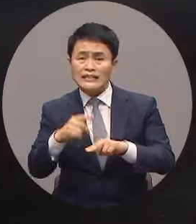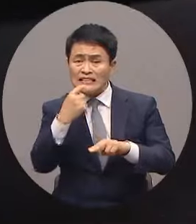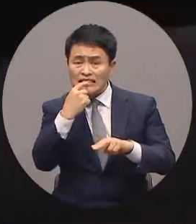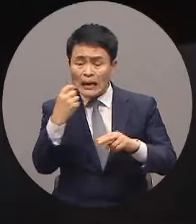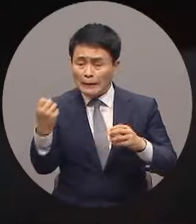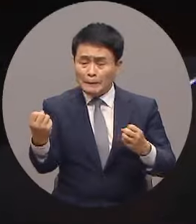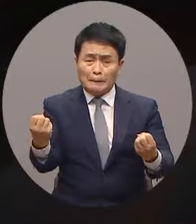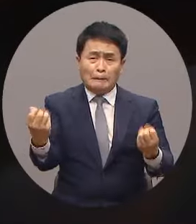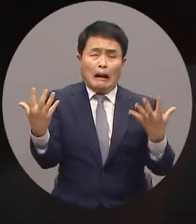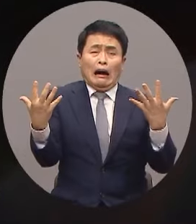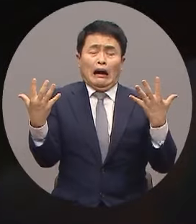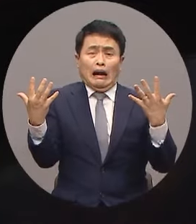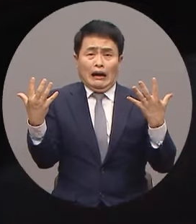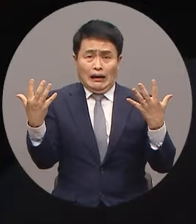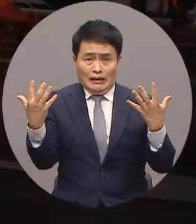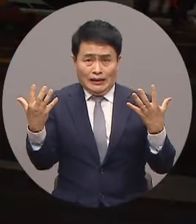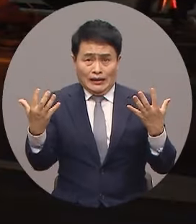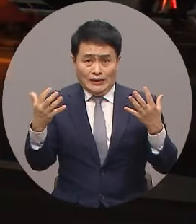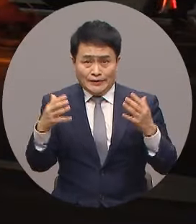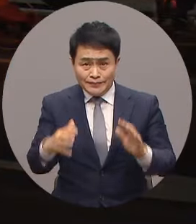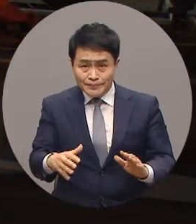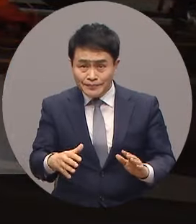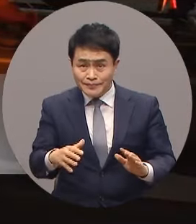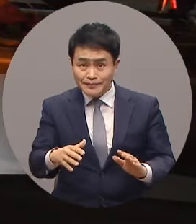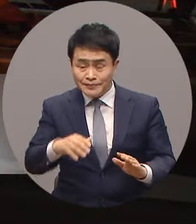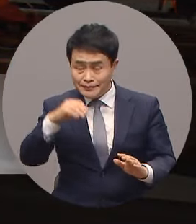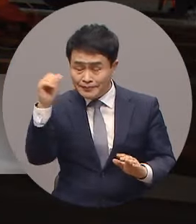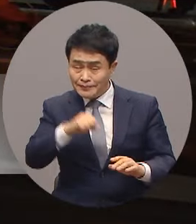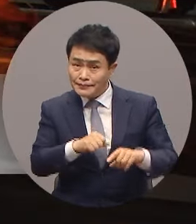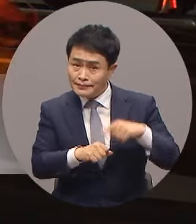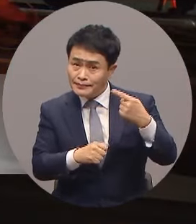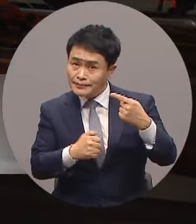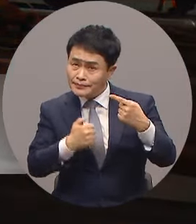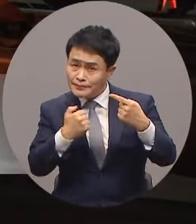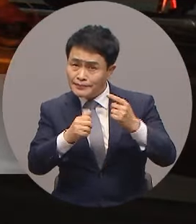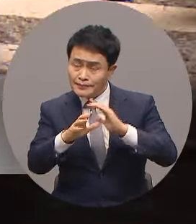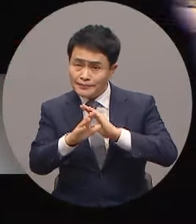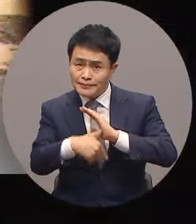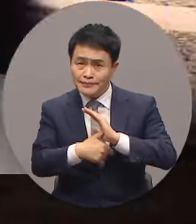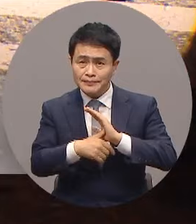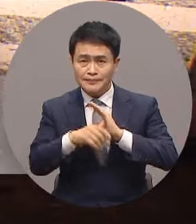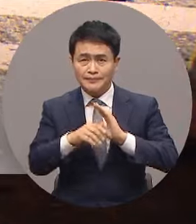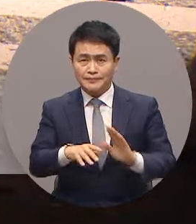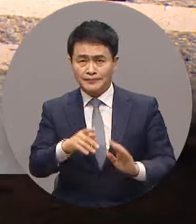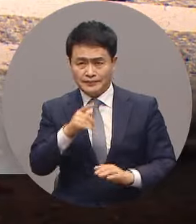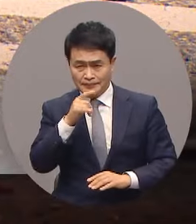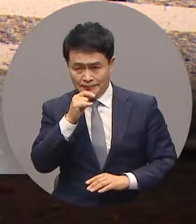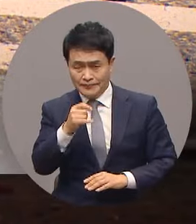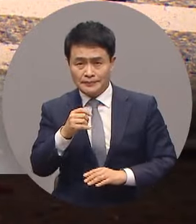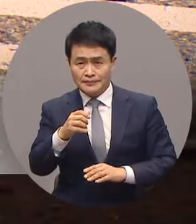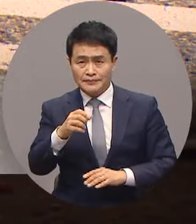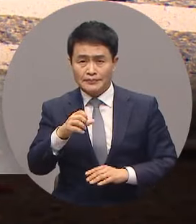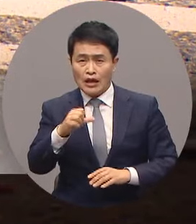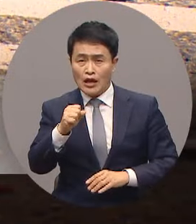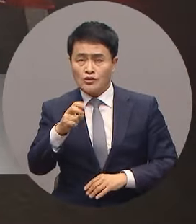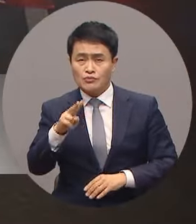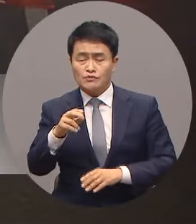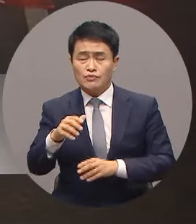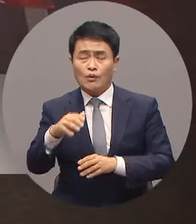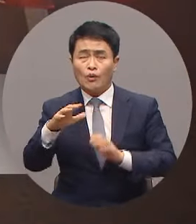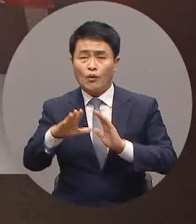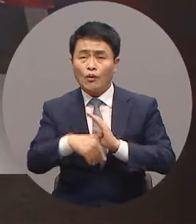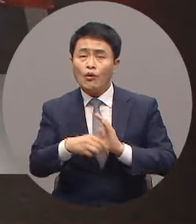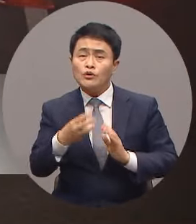하얀색 에어백이 터져 있습니다. 오늘 새벽 1시 50분쯤 한 고급 SUV 차량이 서울